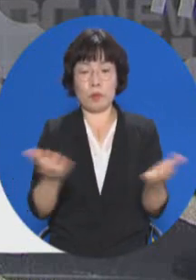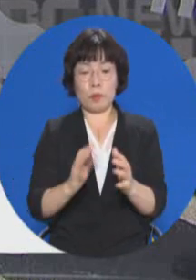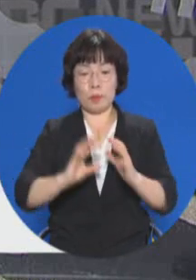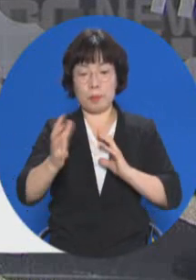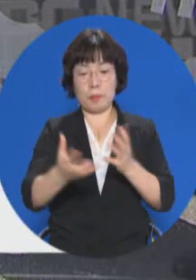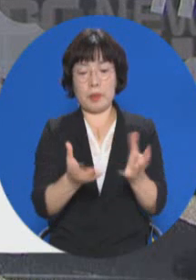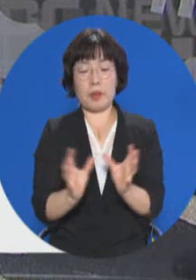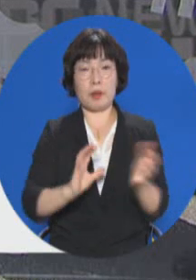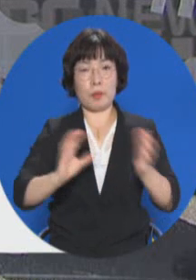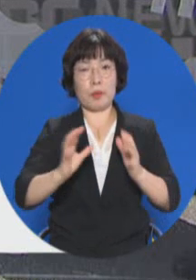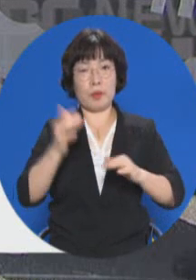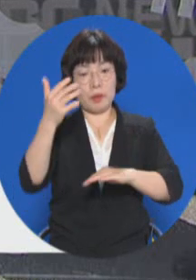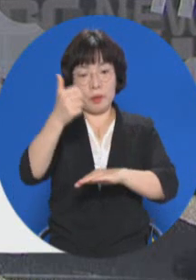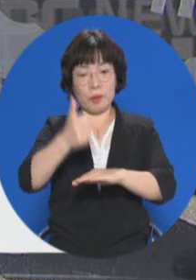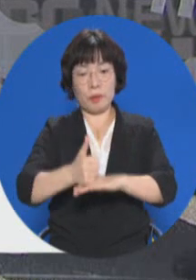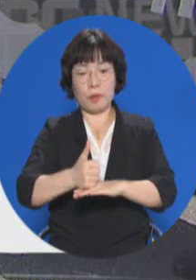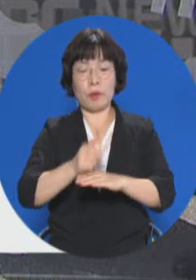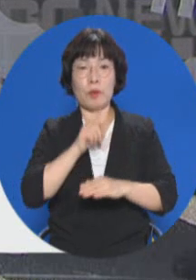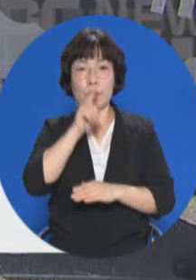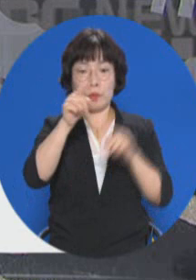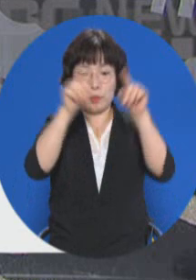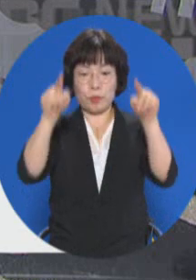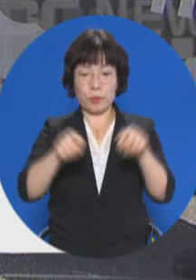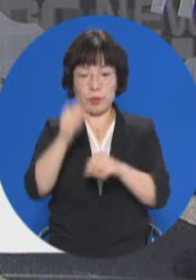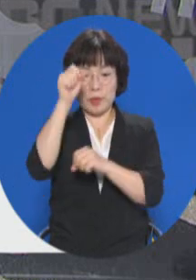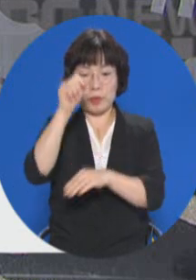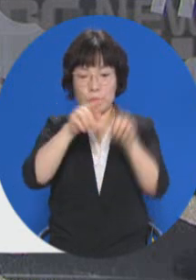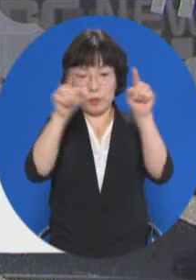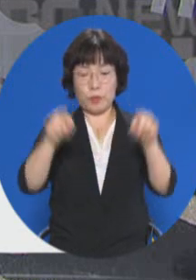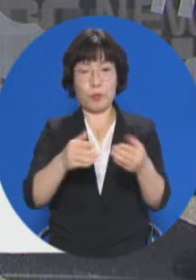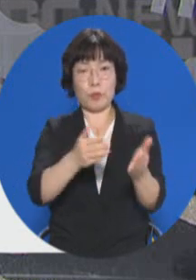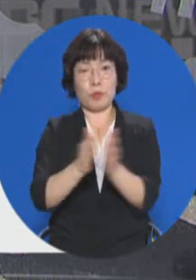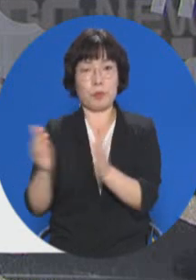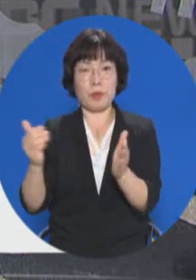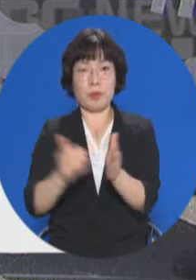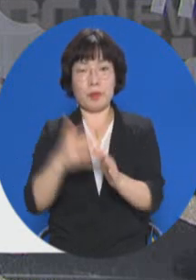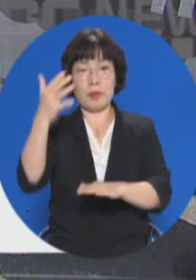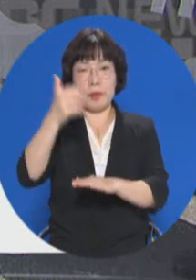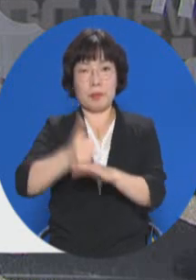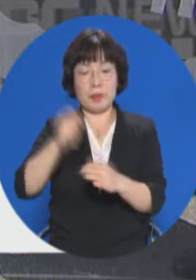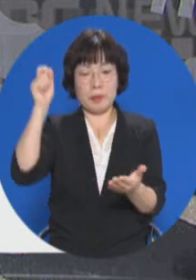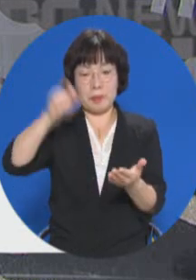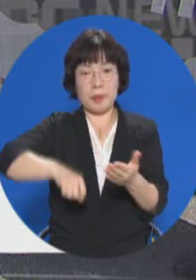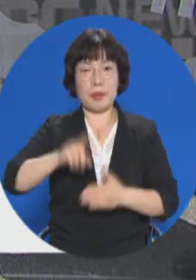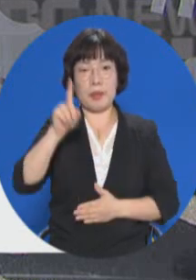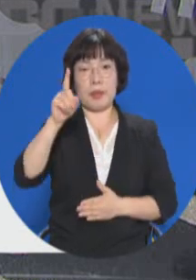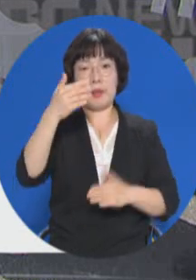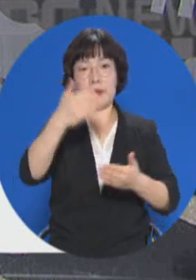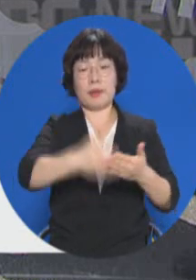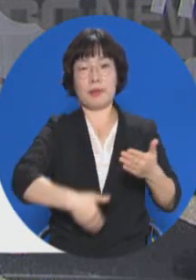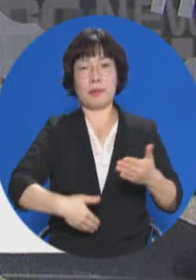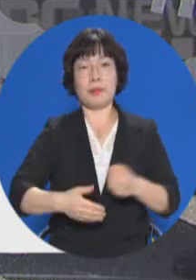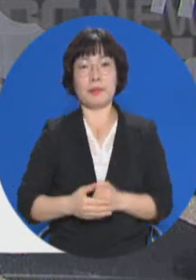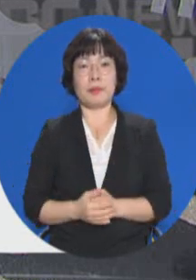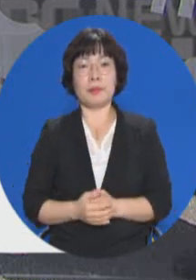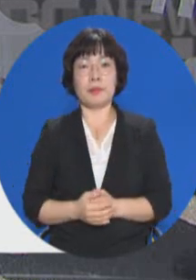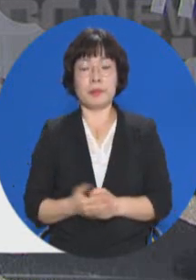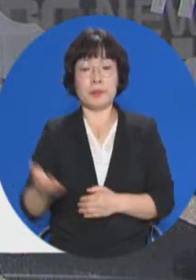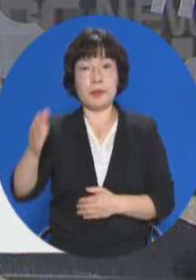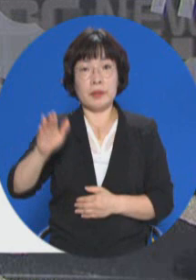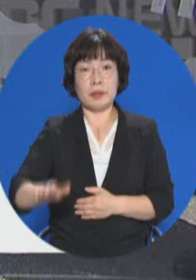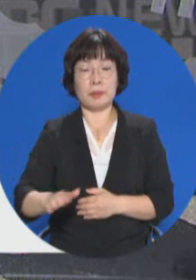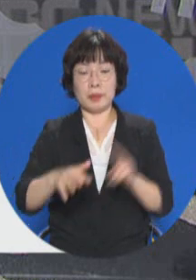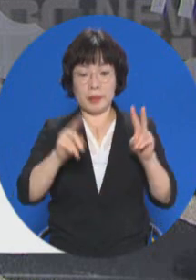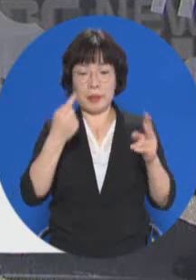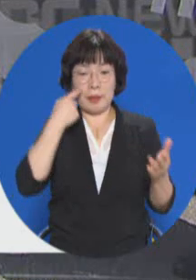민관협의체도 그동안의 논의를 바탕으로 권고안의 기본 틀을 마련하고 최종 확정 절차만을 남겨놓은 상태인데요. 하지만